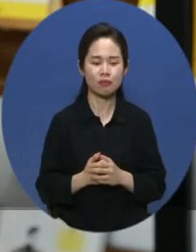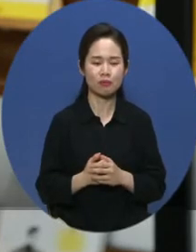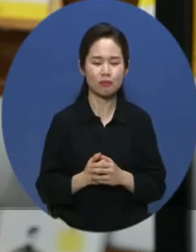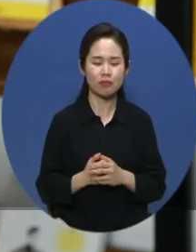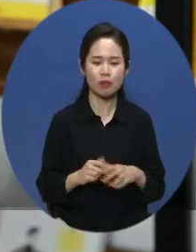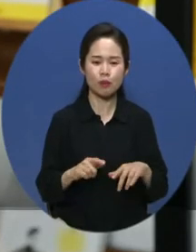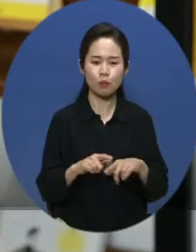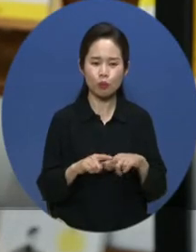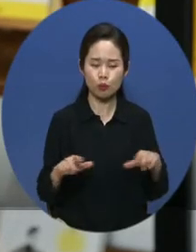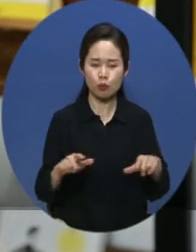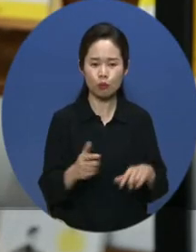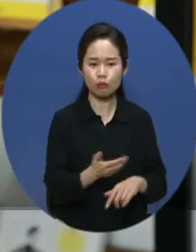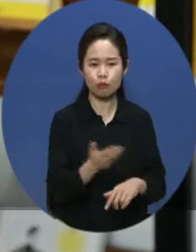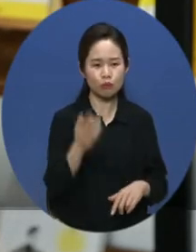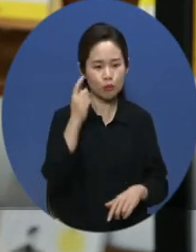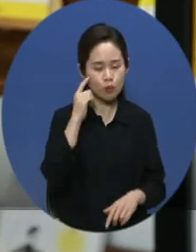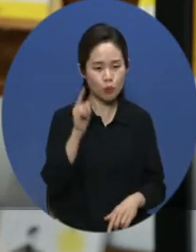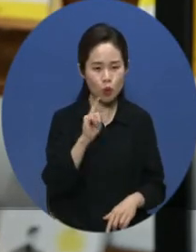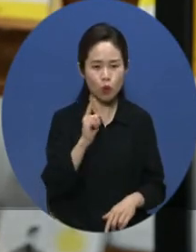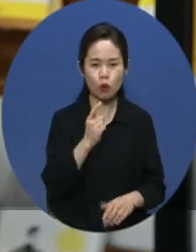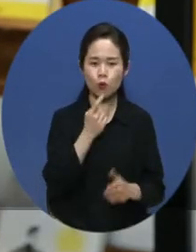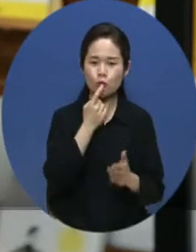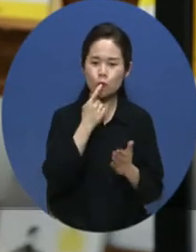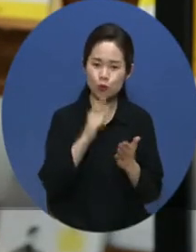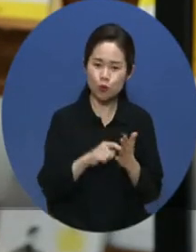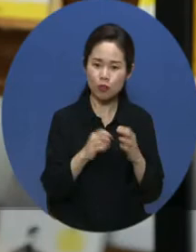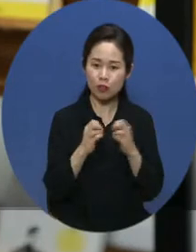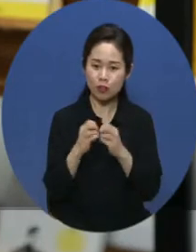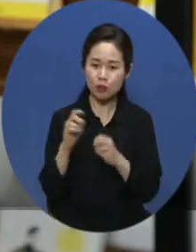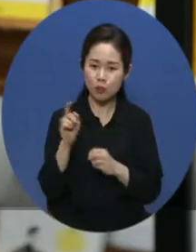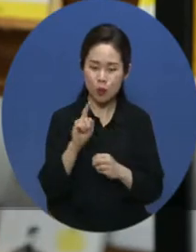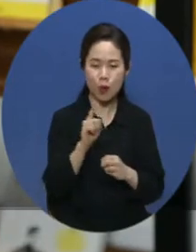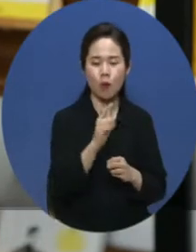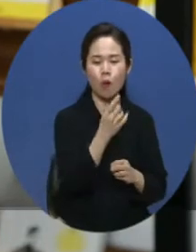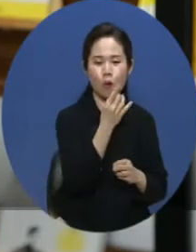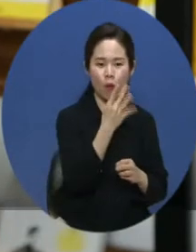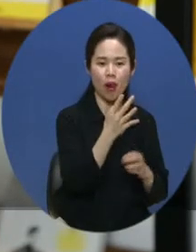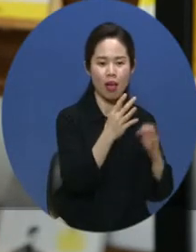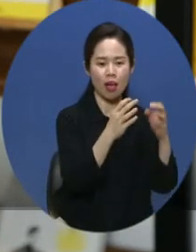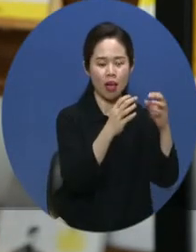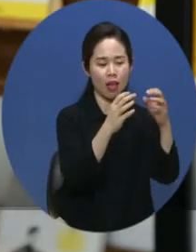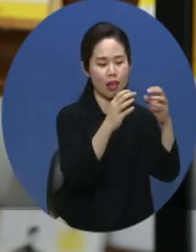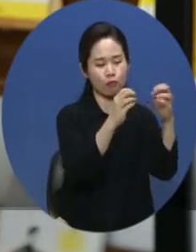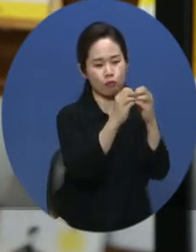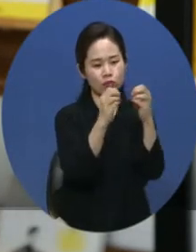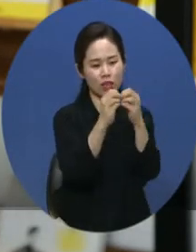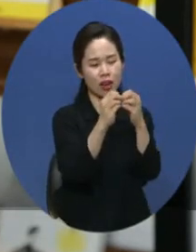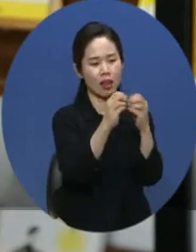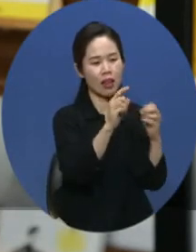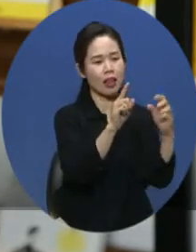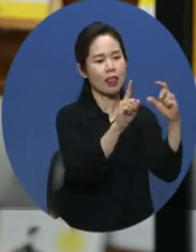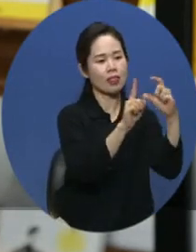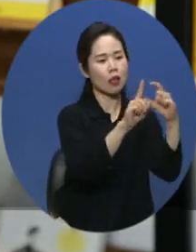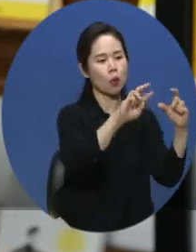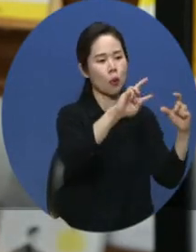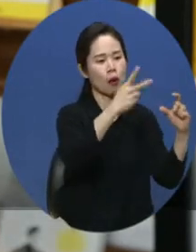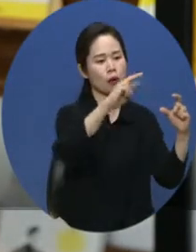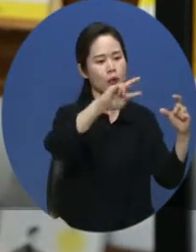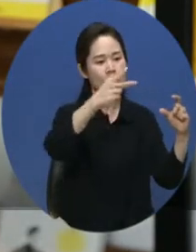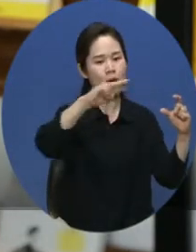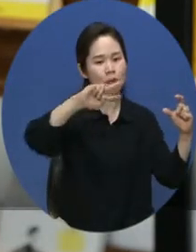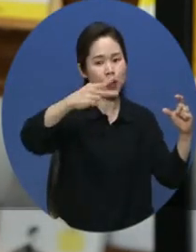분들이 생각하시는 게 이제 쉬운 글이다라고 하면 기존에 있던 글에서 단어를 좀 쉽게 바꾸면 된다라고 생각을